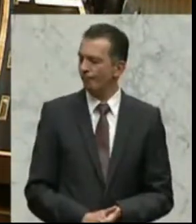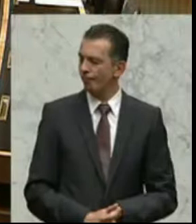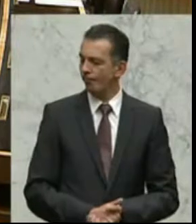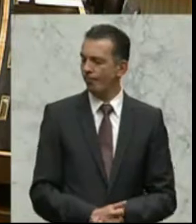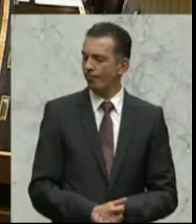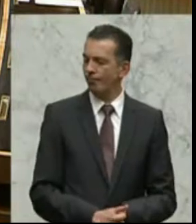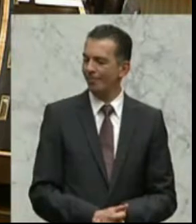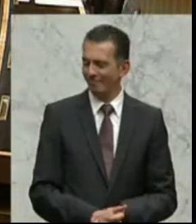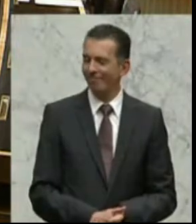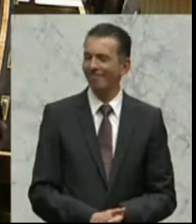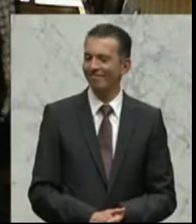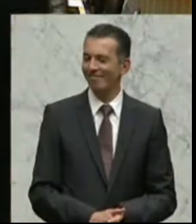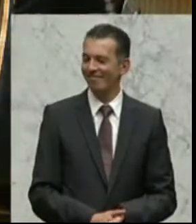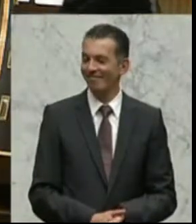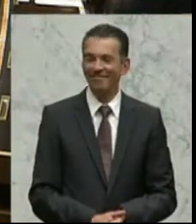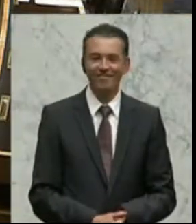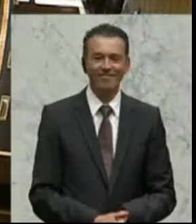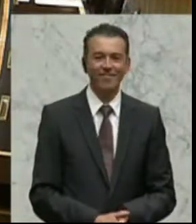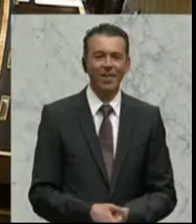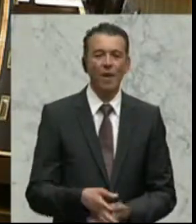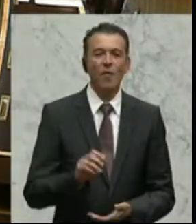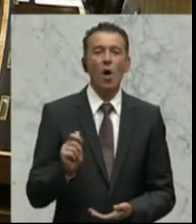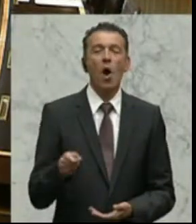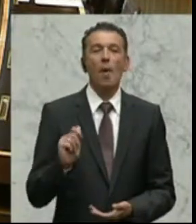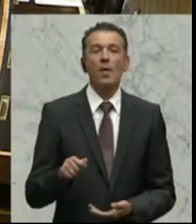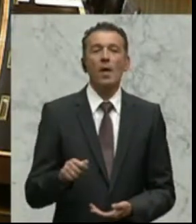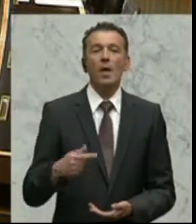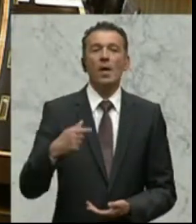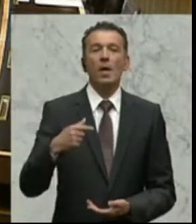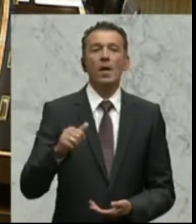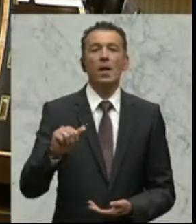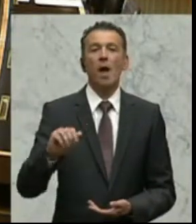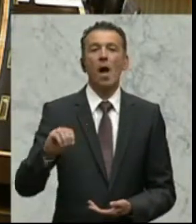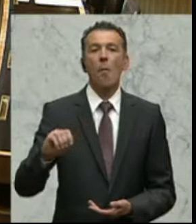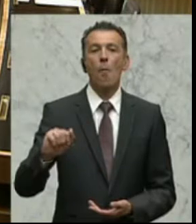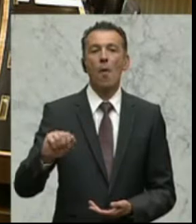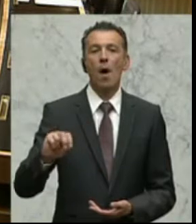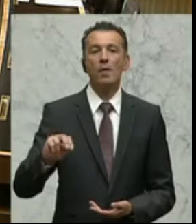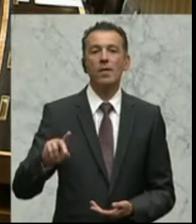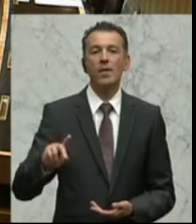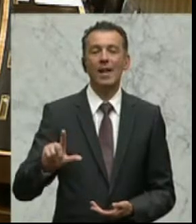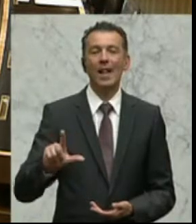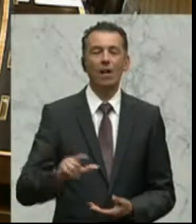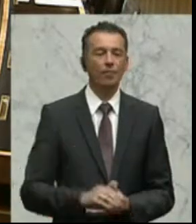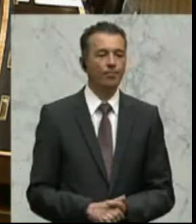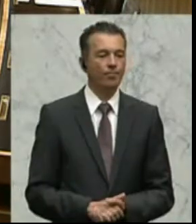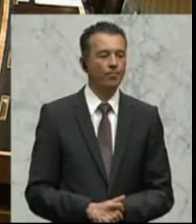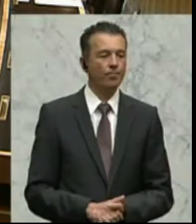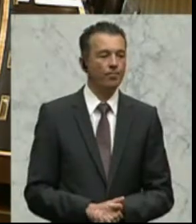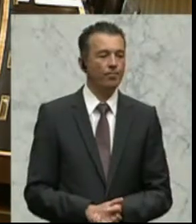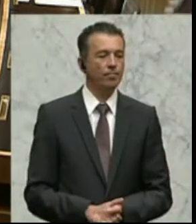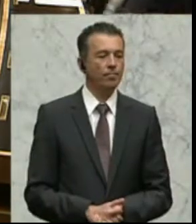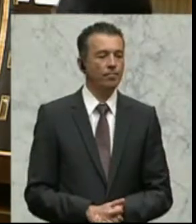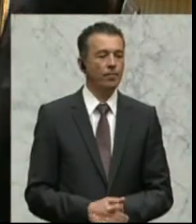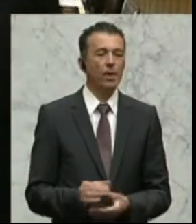Argumentiert Sabine Oberhauser, die Sozialsprecherin der SPÖ, für die Einführung einer Vermögenssteuer. Gabriele